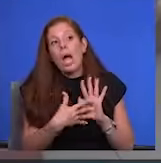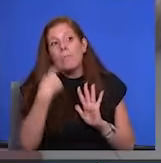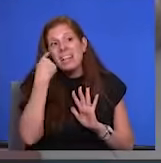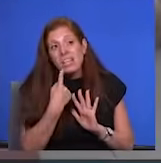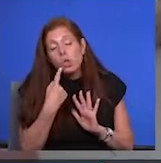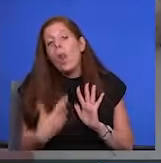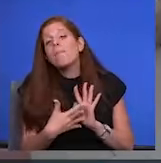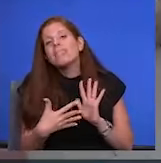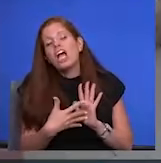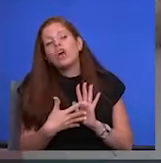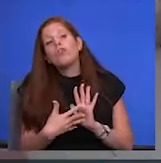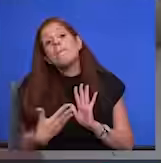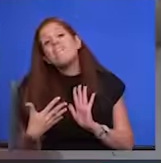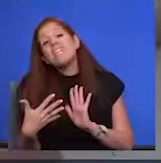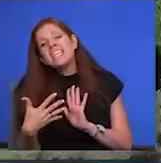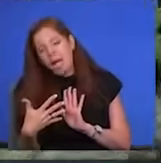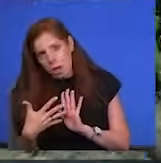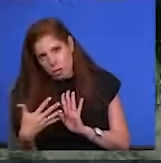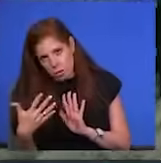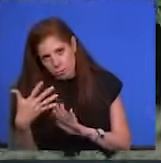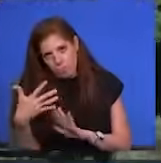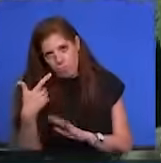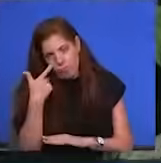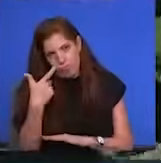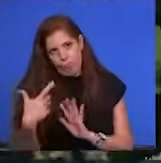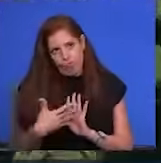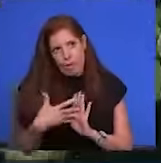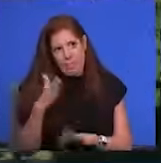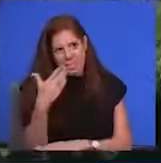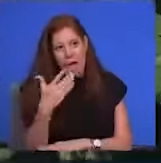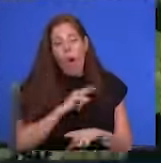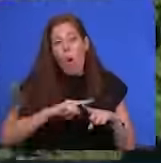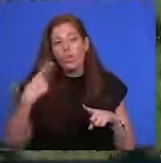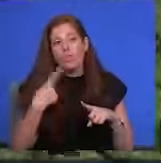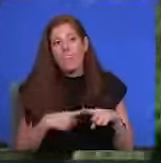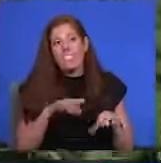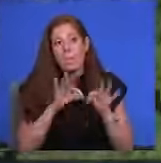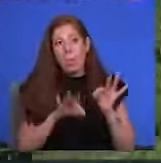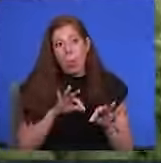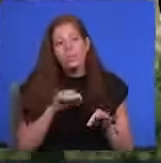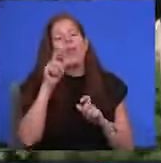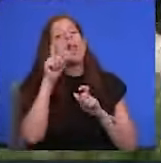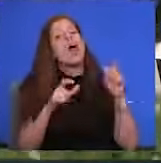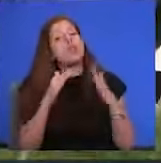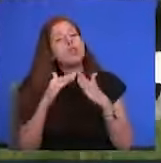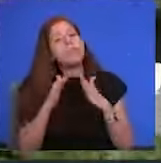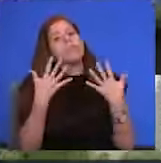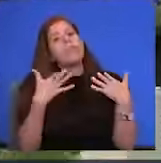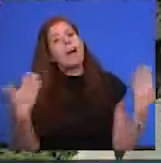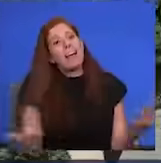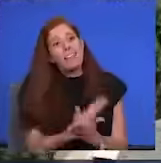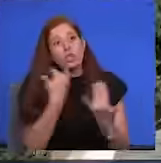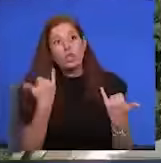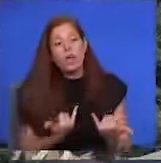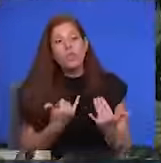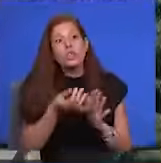לבדיקה של מבקר המדינה. חודש וחצי לבחירות לתושבים יש אמנם פארק חדש, עכשיו כשהפרטים מאחוריו